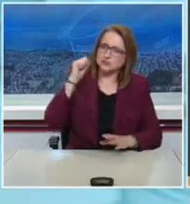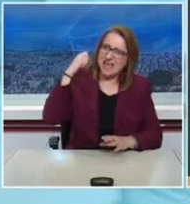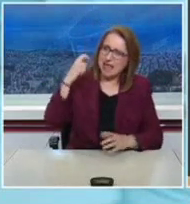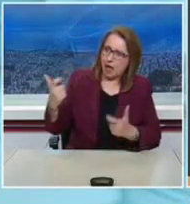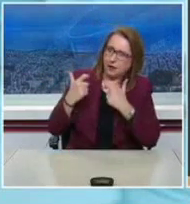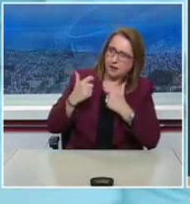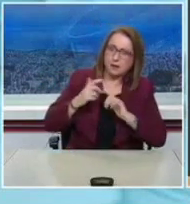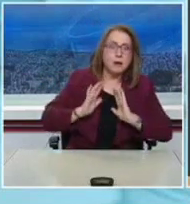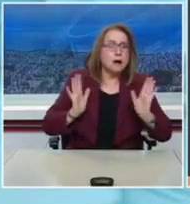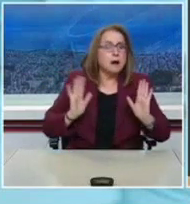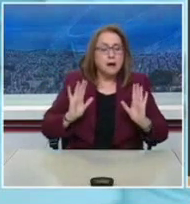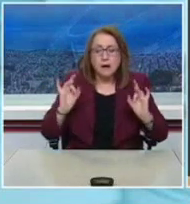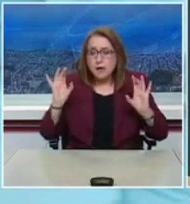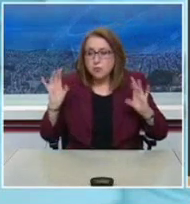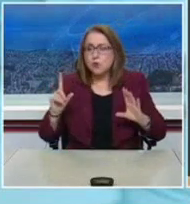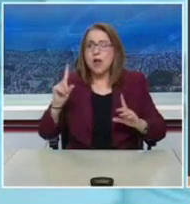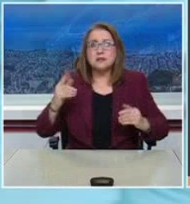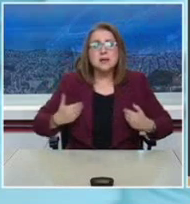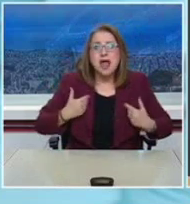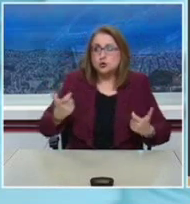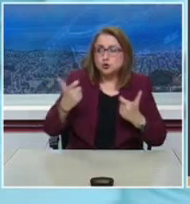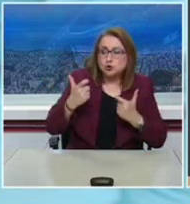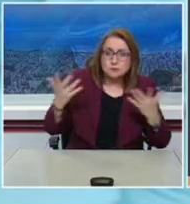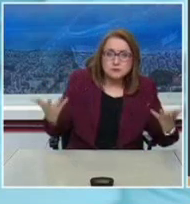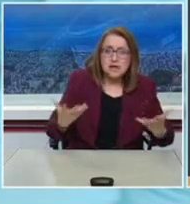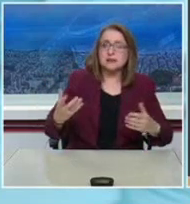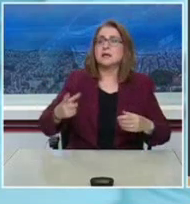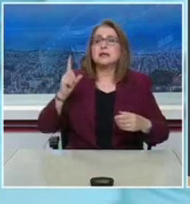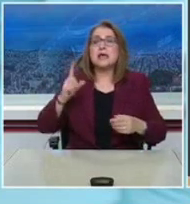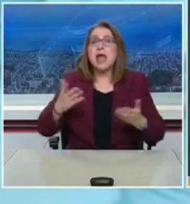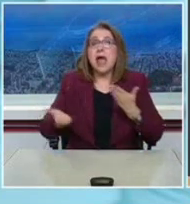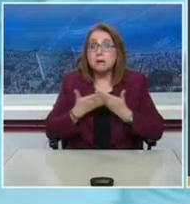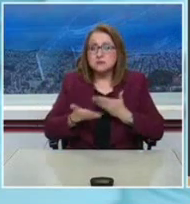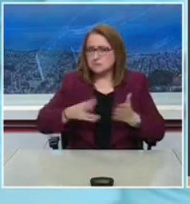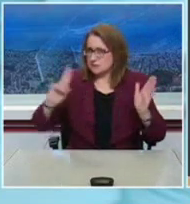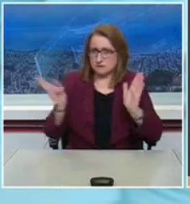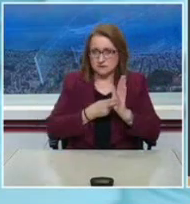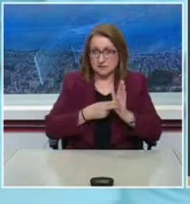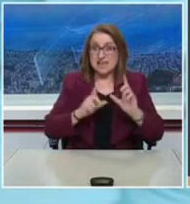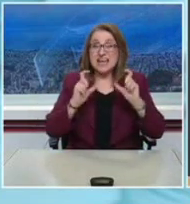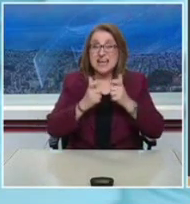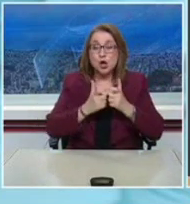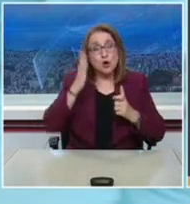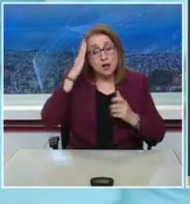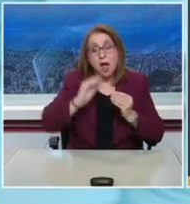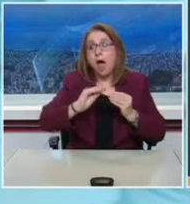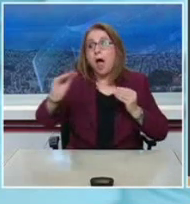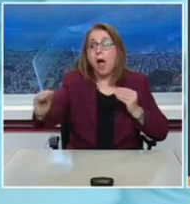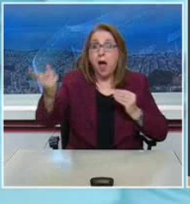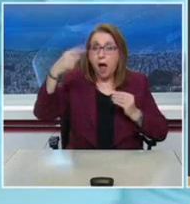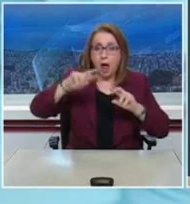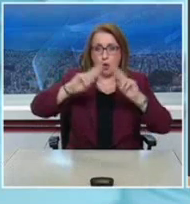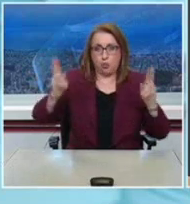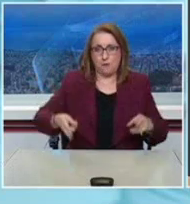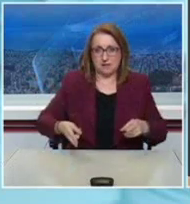Δεν επιτρέπονται επισκέψεις. Να μένουν τα υπόλοιπα μέλη της οικογένειας σε διαφορετικό δωμάτιο και αν αυτό δεν είναι δυνατό, να τηρείται μια